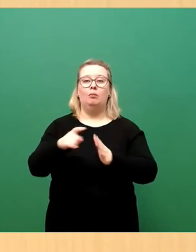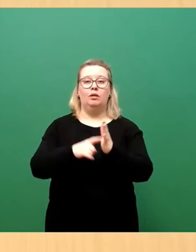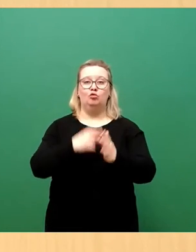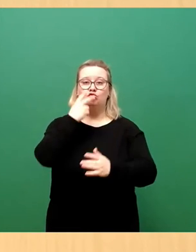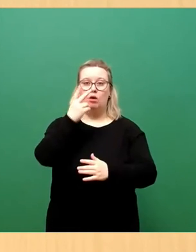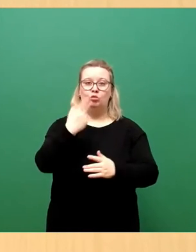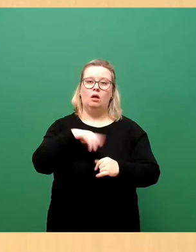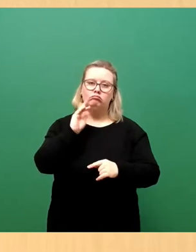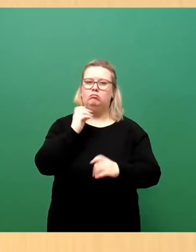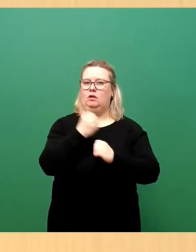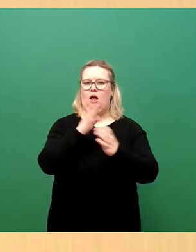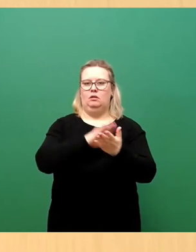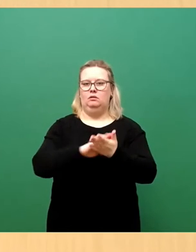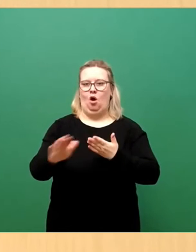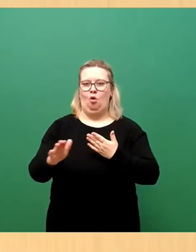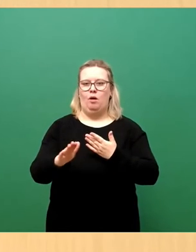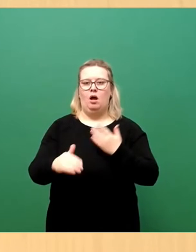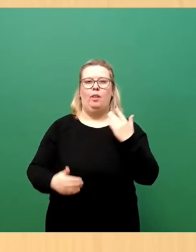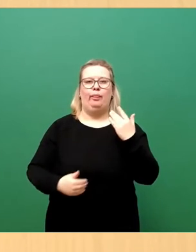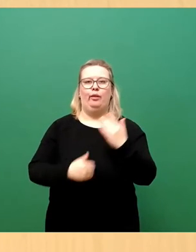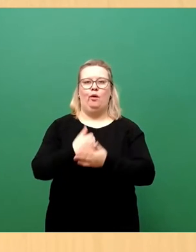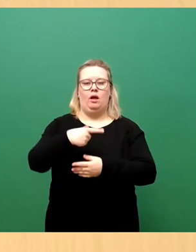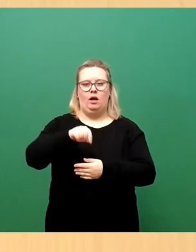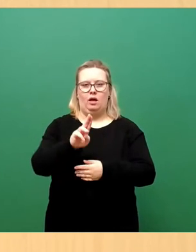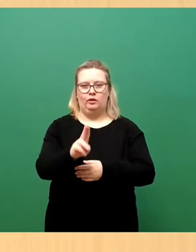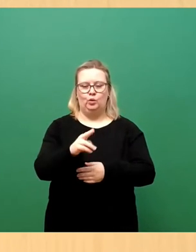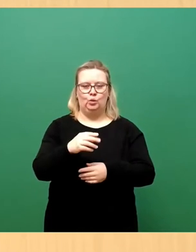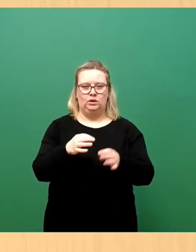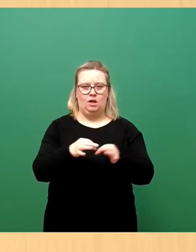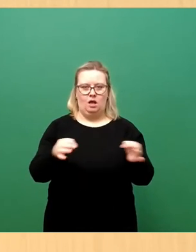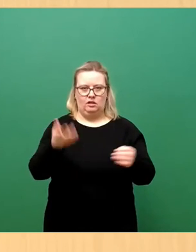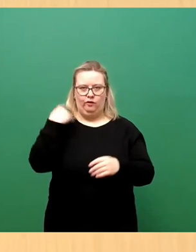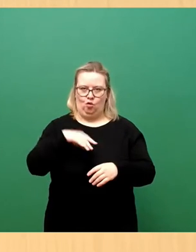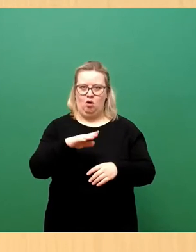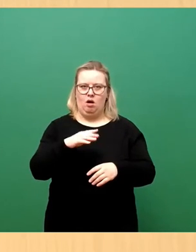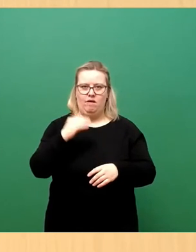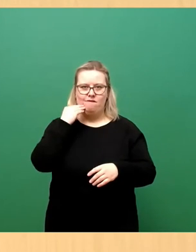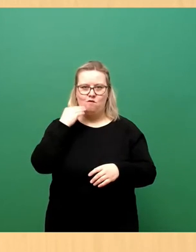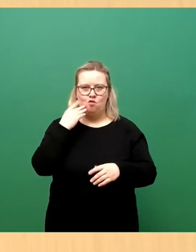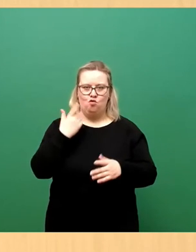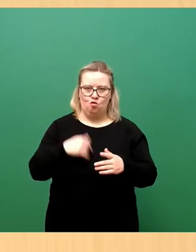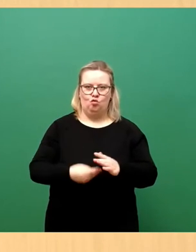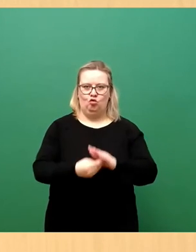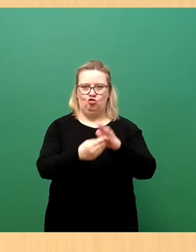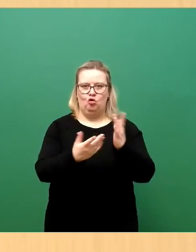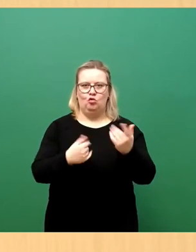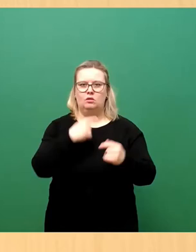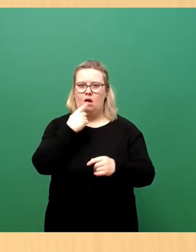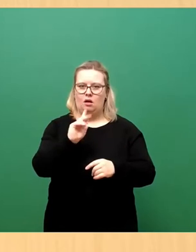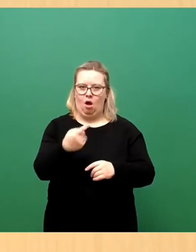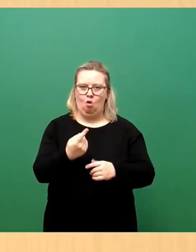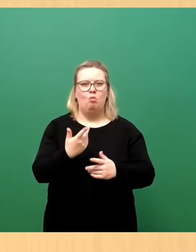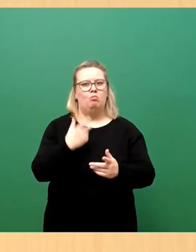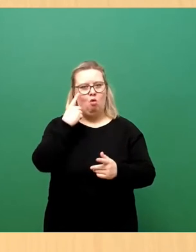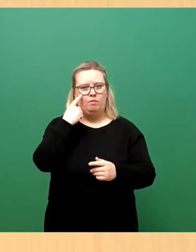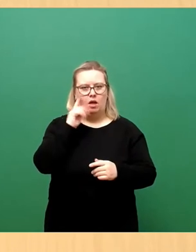faktenbefreit. Die neuen KDU-Sätze, Kosten der Unterkunft aus dem letzten Jahr mit der Reduktion sogar bei kleineren Wohnungen, deuten ja ebenfalls an, dass wir von